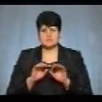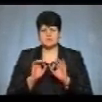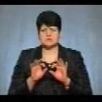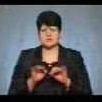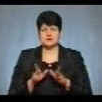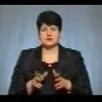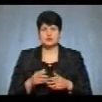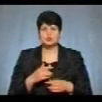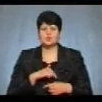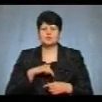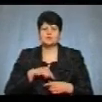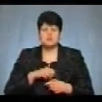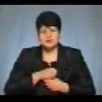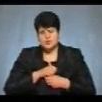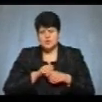Душу